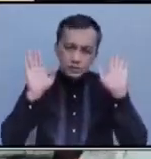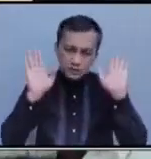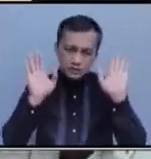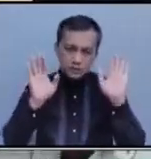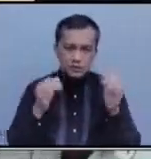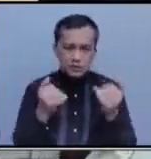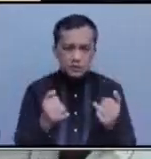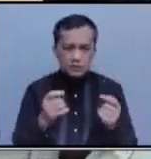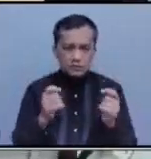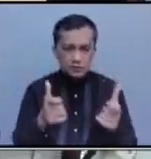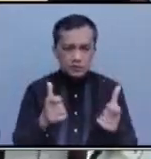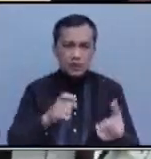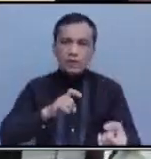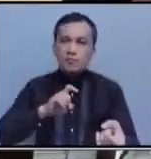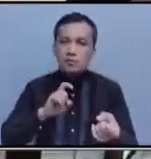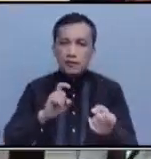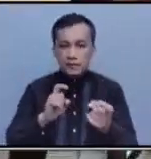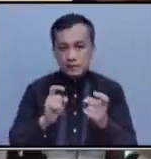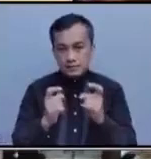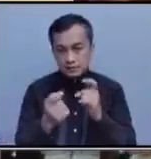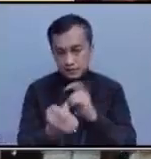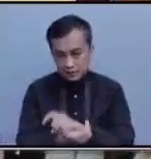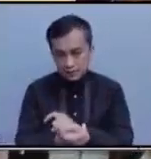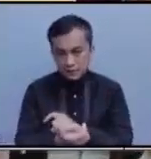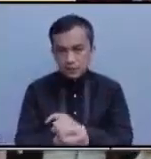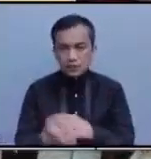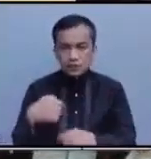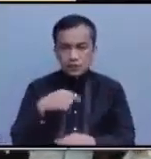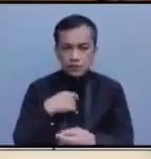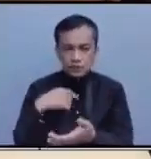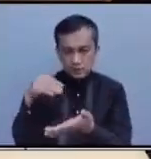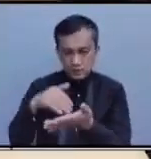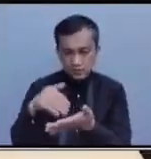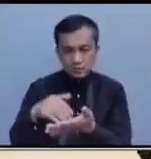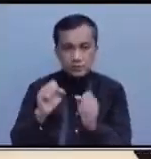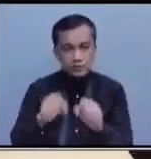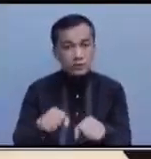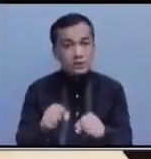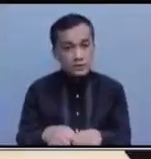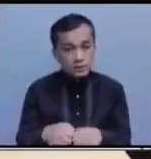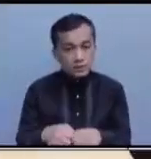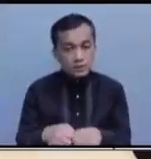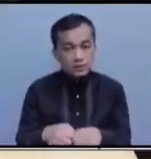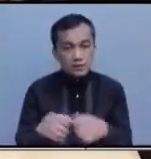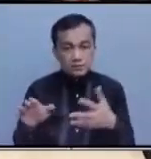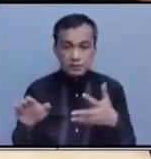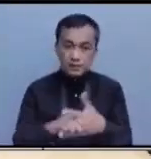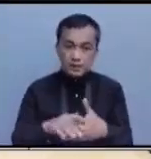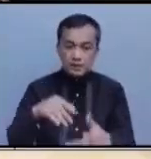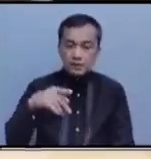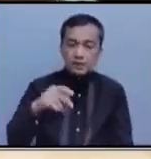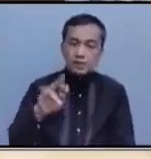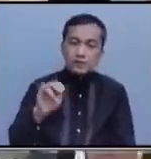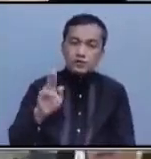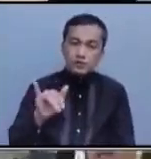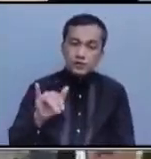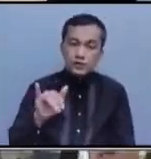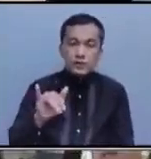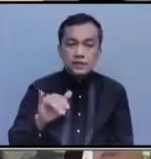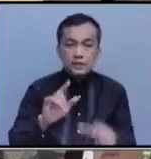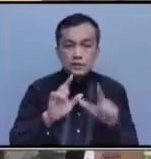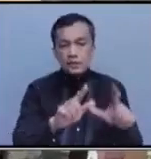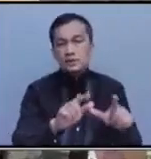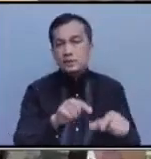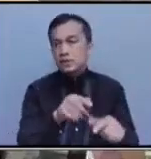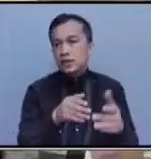bumaliktad sila. So we are studying the possibility of filing perjury charges against them.